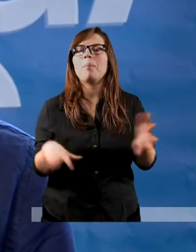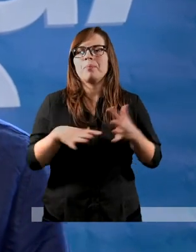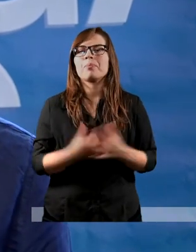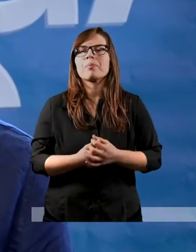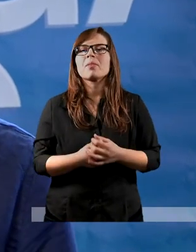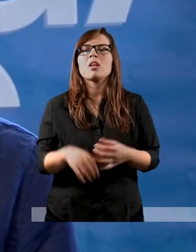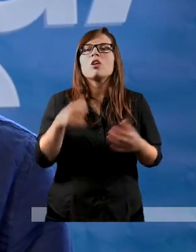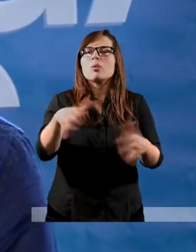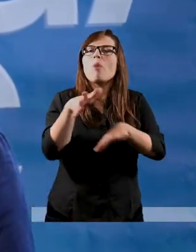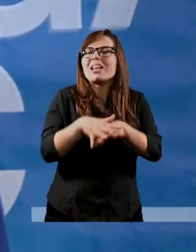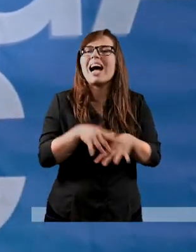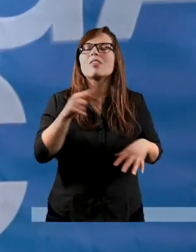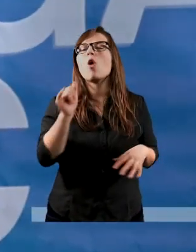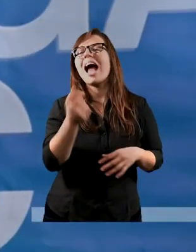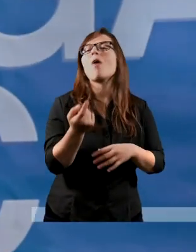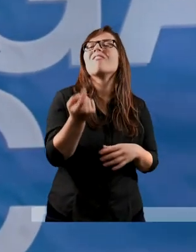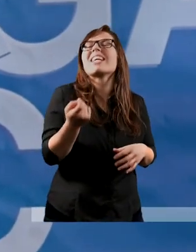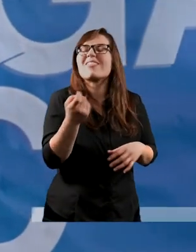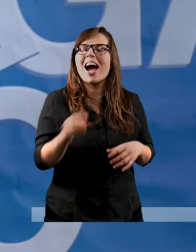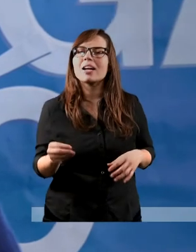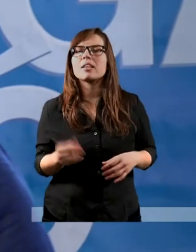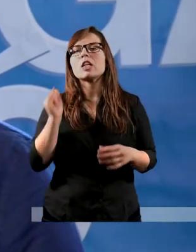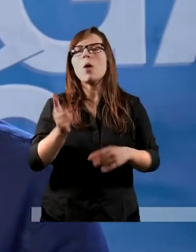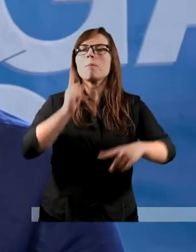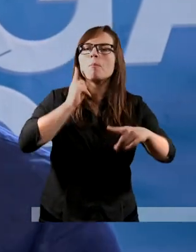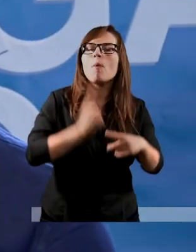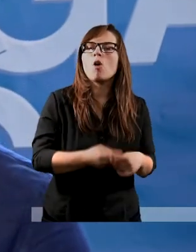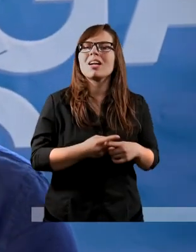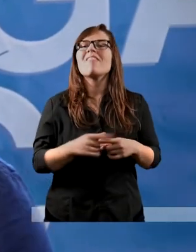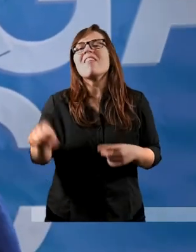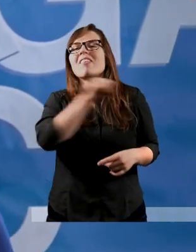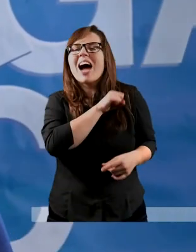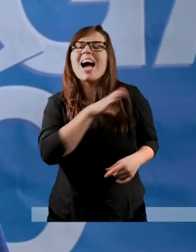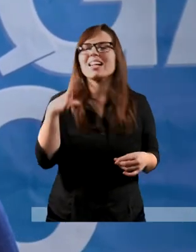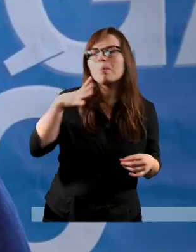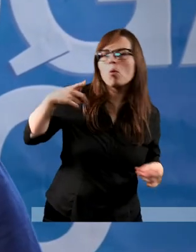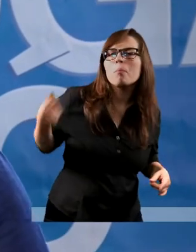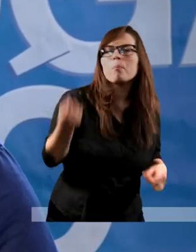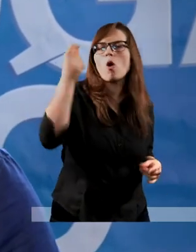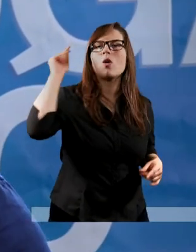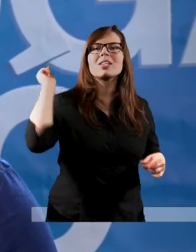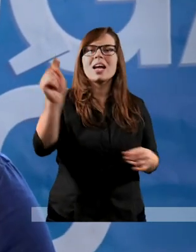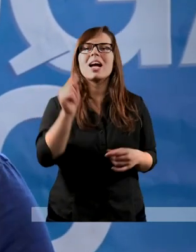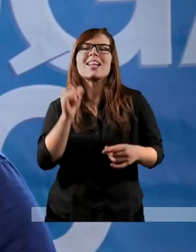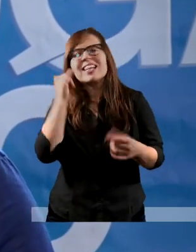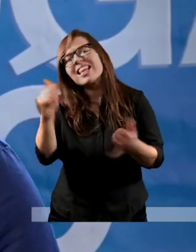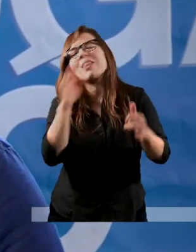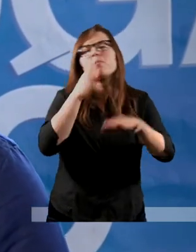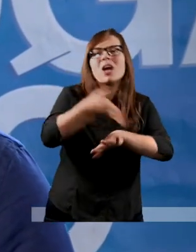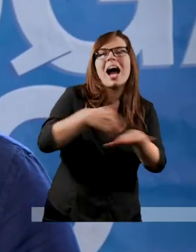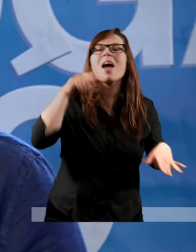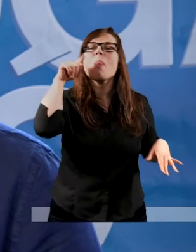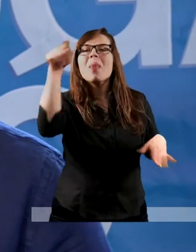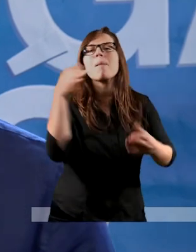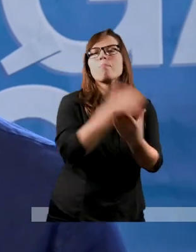narodów. Potraktowałem to jako wyzwanie i postanowiłem, że fajnie by było pojechać może do jakiegoś innego kraju i